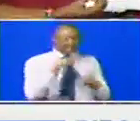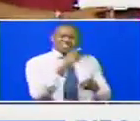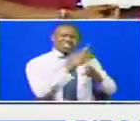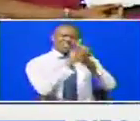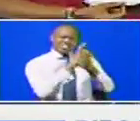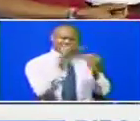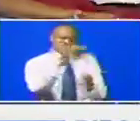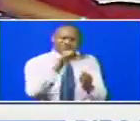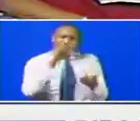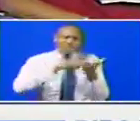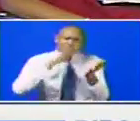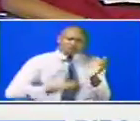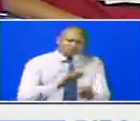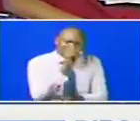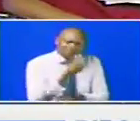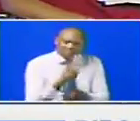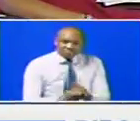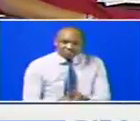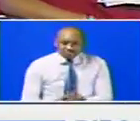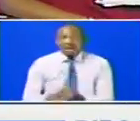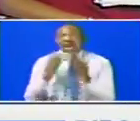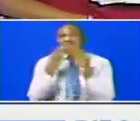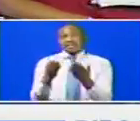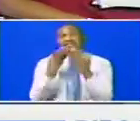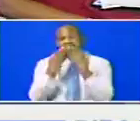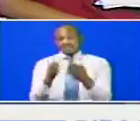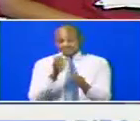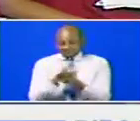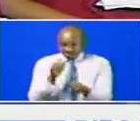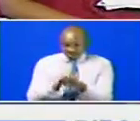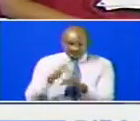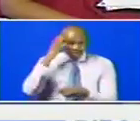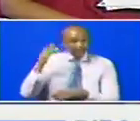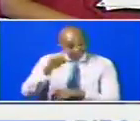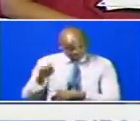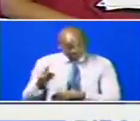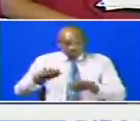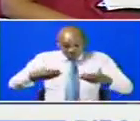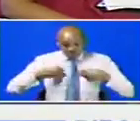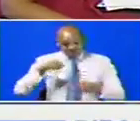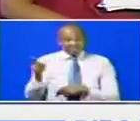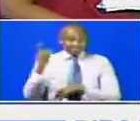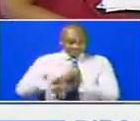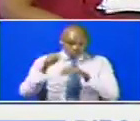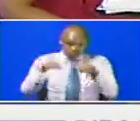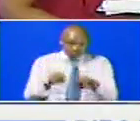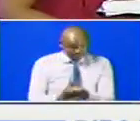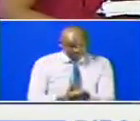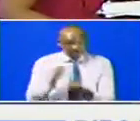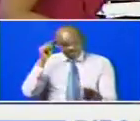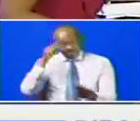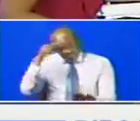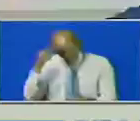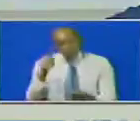defensive driving tunamaanisha nini? Asante sana Zubida kwa hii siku tumetuletea hapa kwa sababu ya